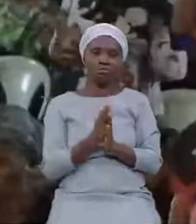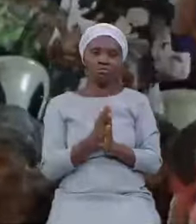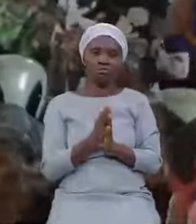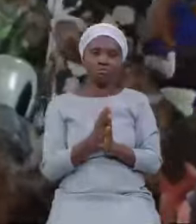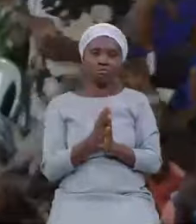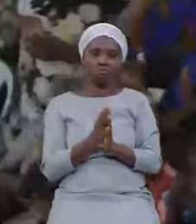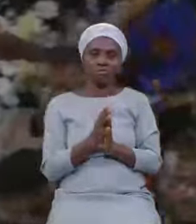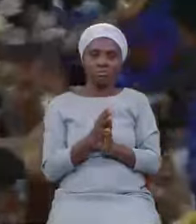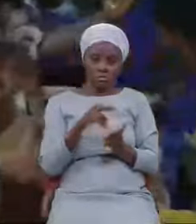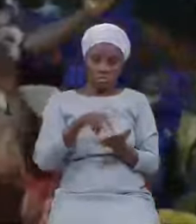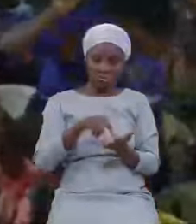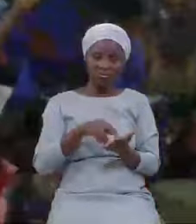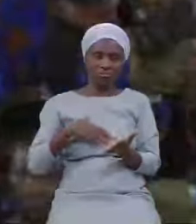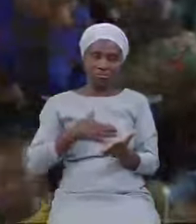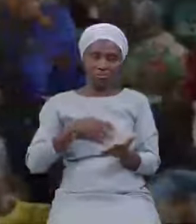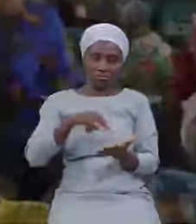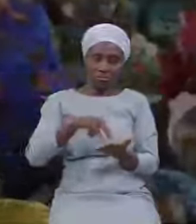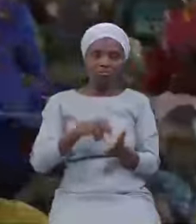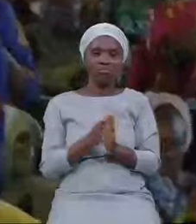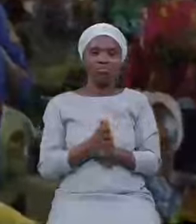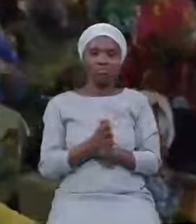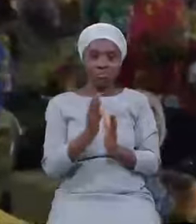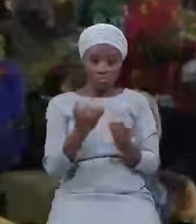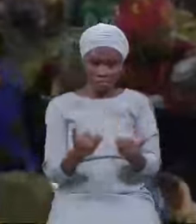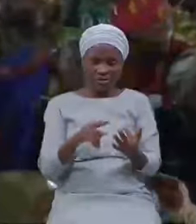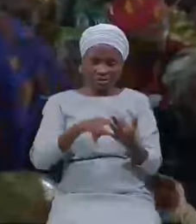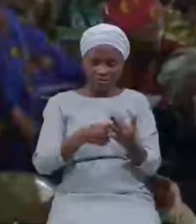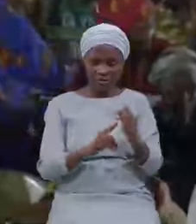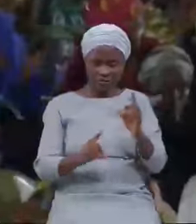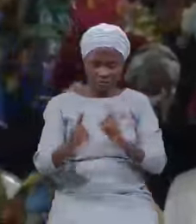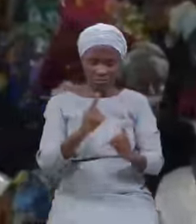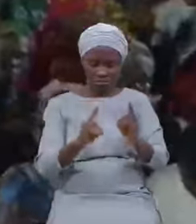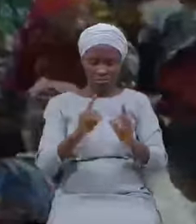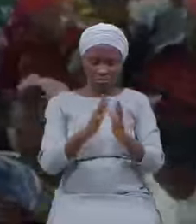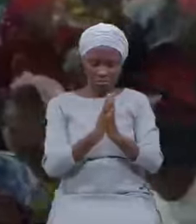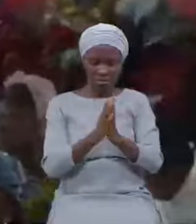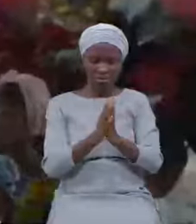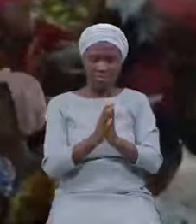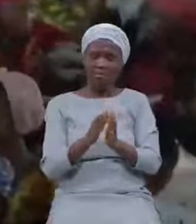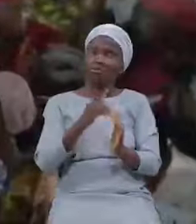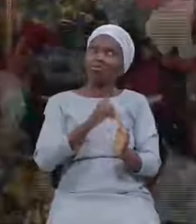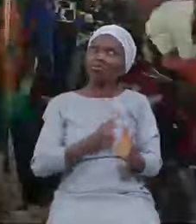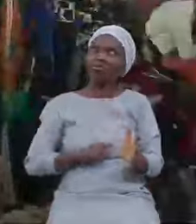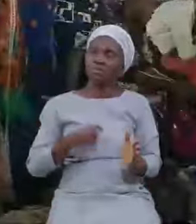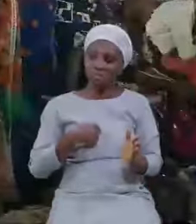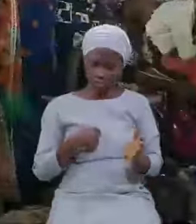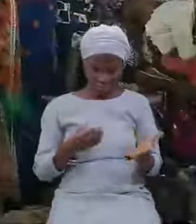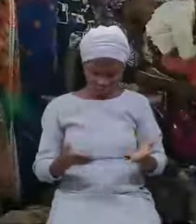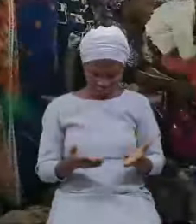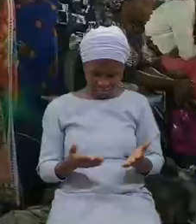Et tu dis, Seigneur, toujours les yeux fermés, dis, Seigneur, me voici. Je ne peux pas me sauver moi-même.